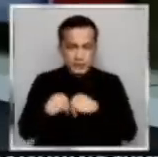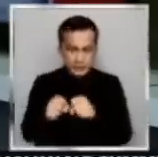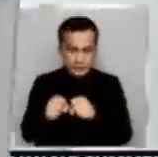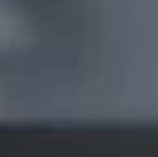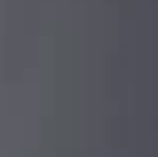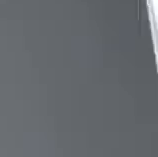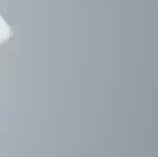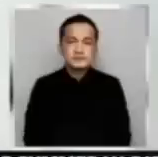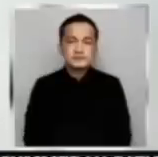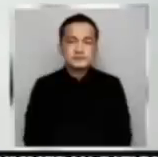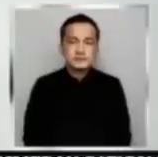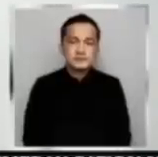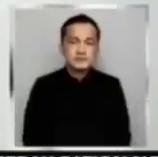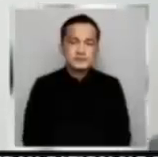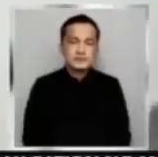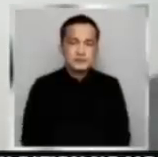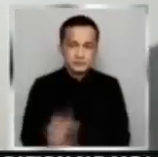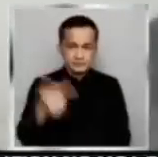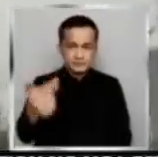Salazar.